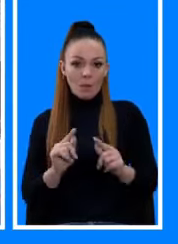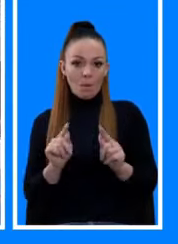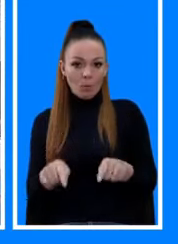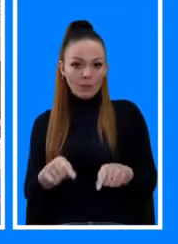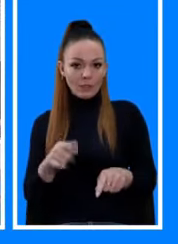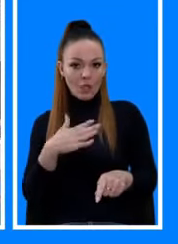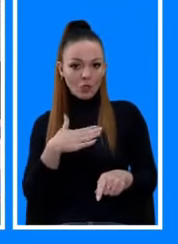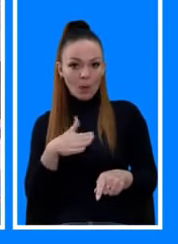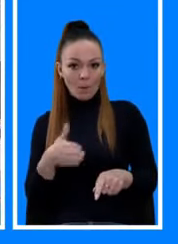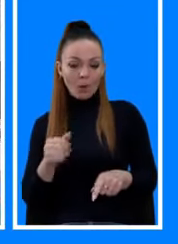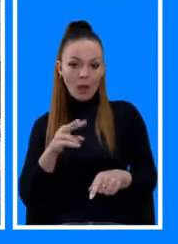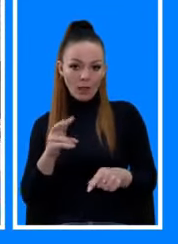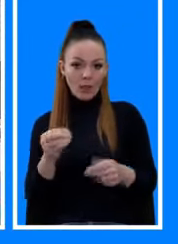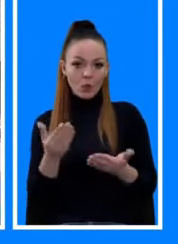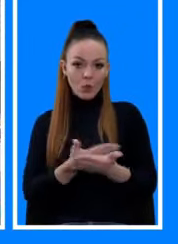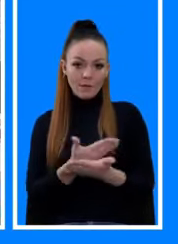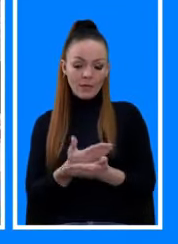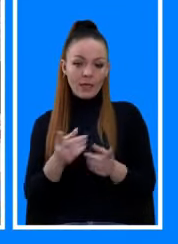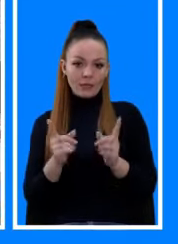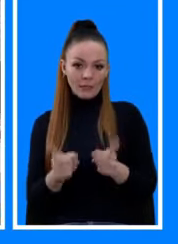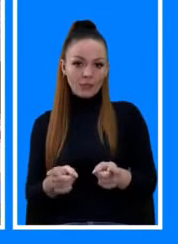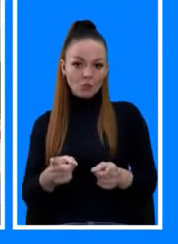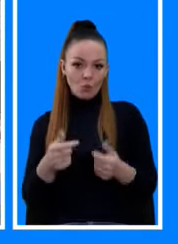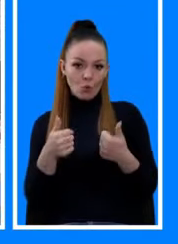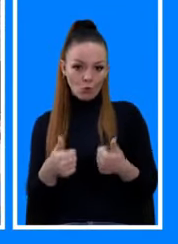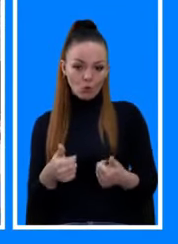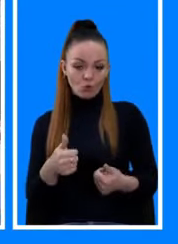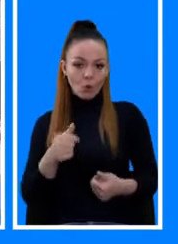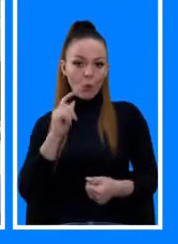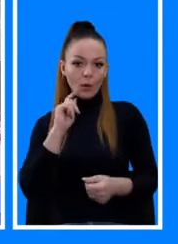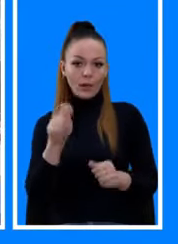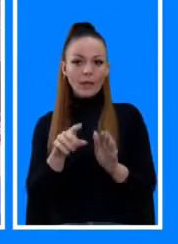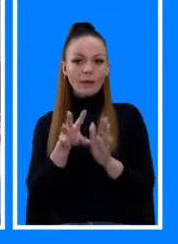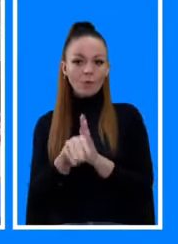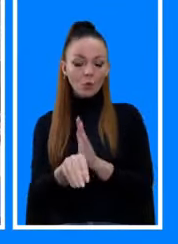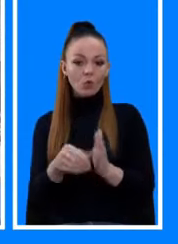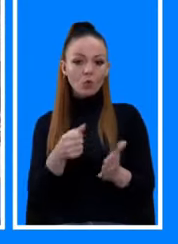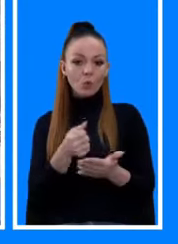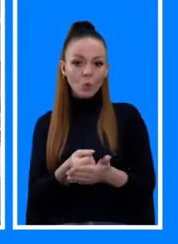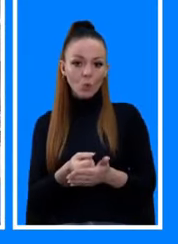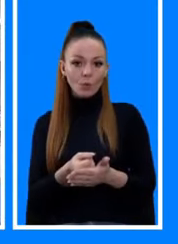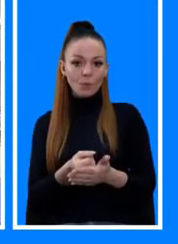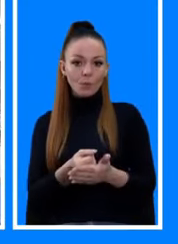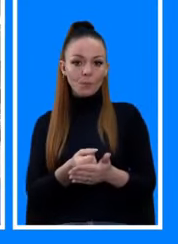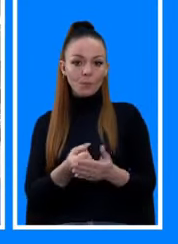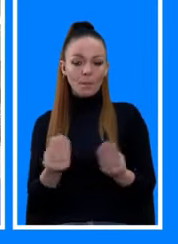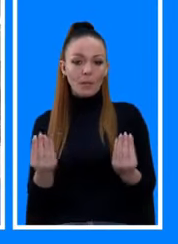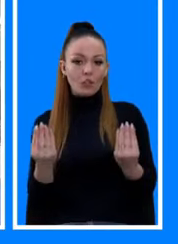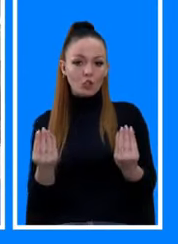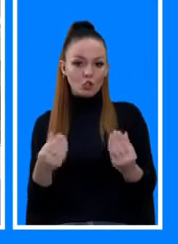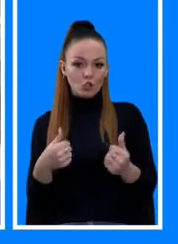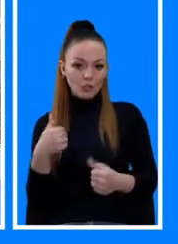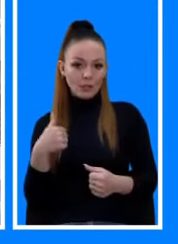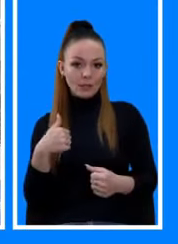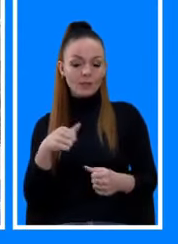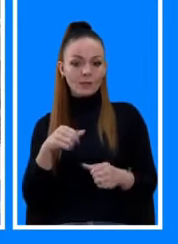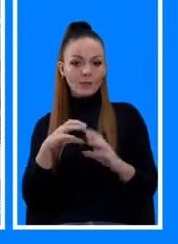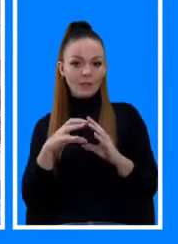мені здається, новина дійсно хороша. Україна входить до престижних світових